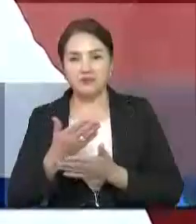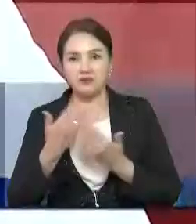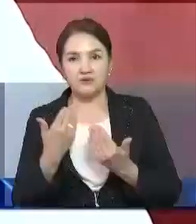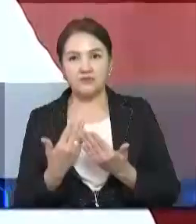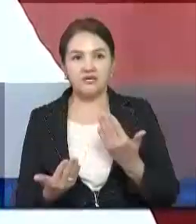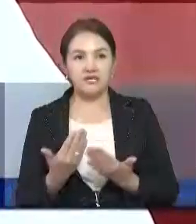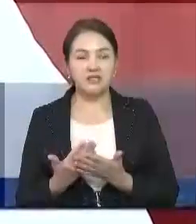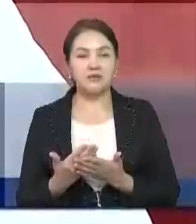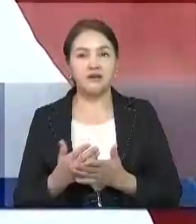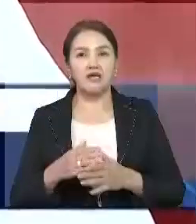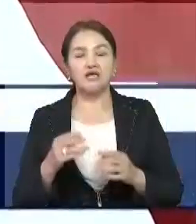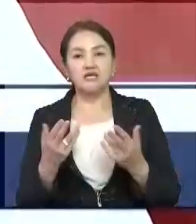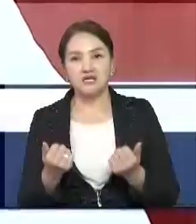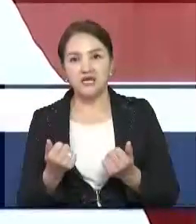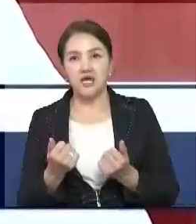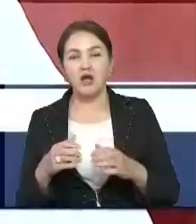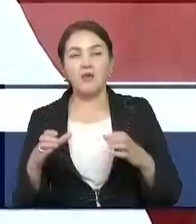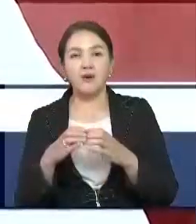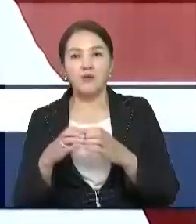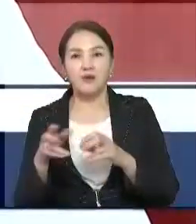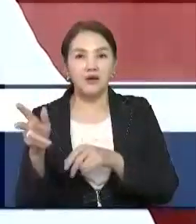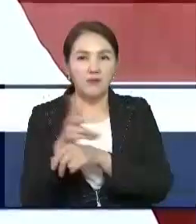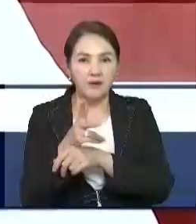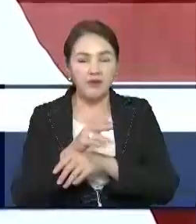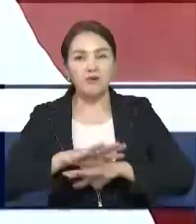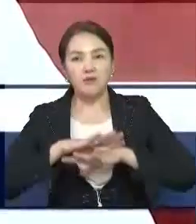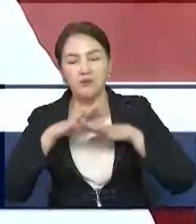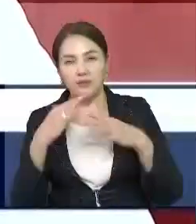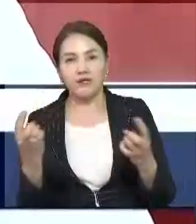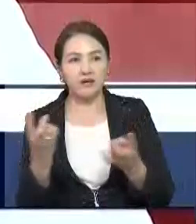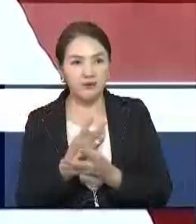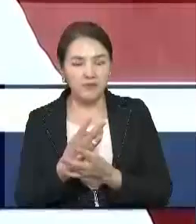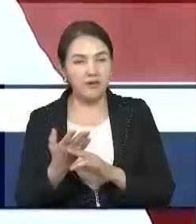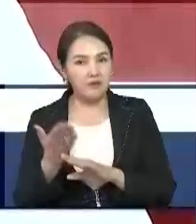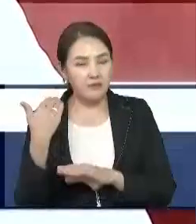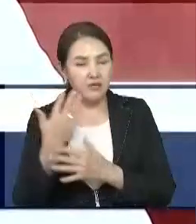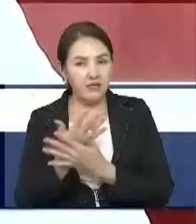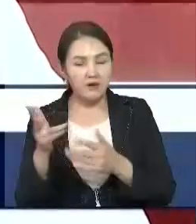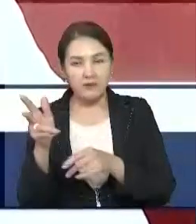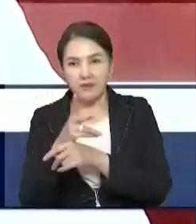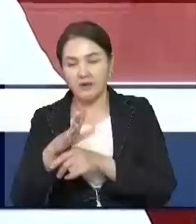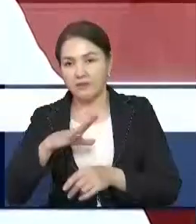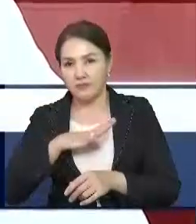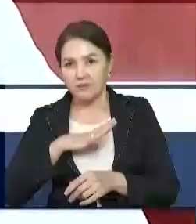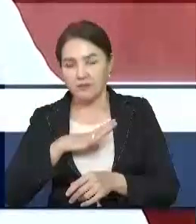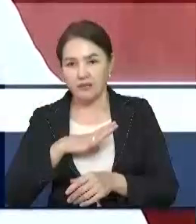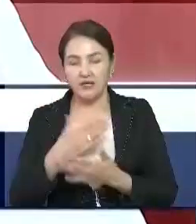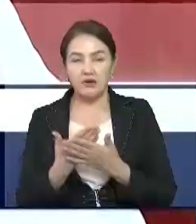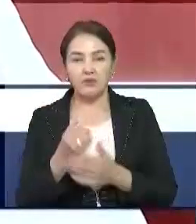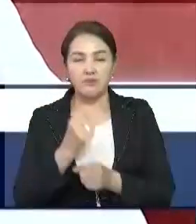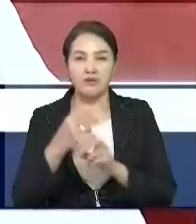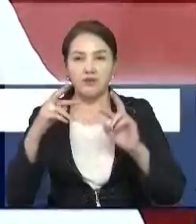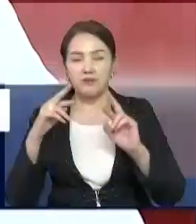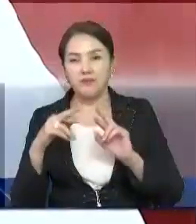Если актуальность. Әзір шынымен де көше жолдарындағы бейне камераларды көбейту өзекті ме? Бұған дейін де бірнеше бейне бақылау орнатылған. Бірақ істен